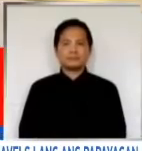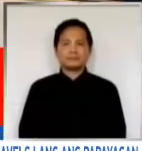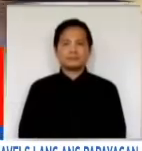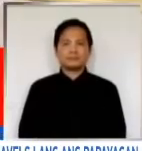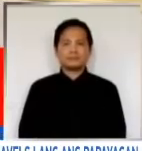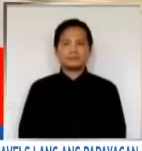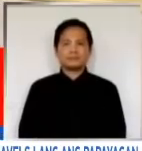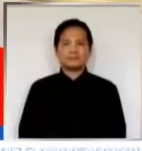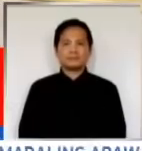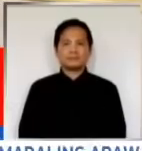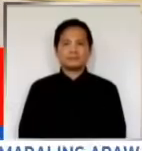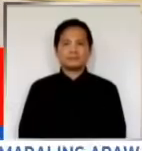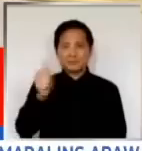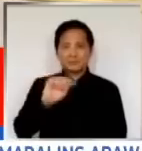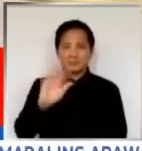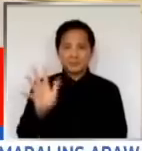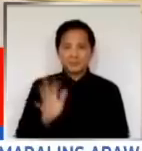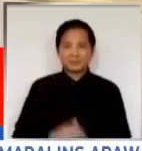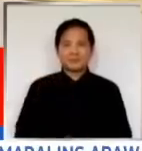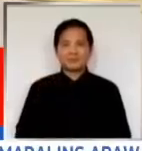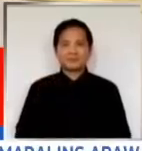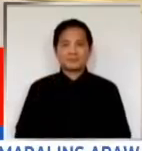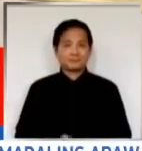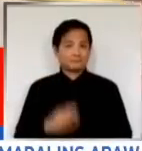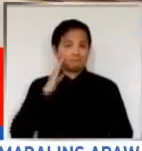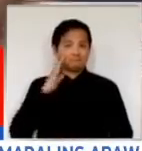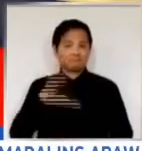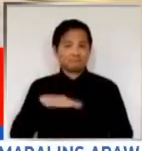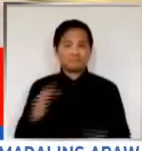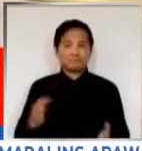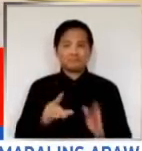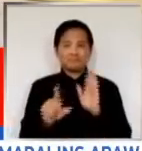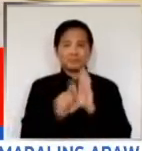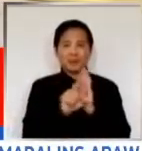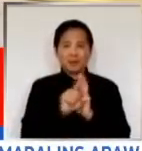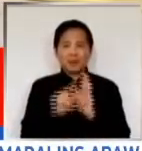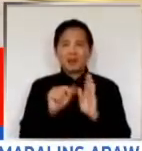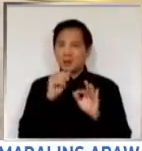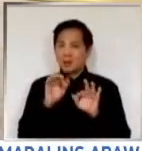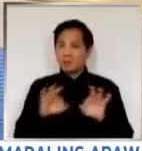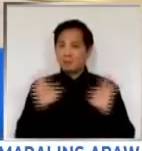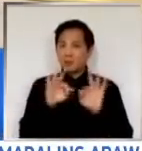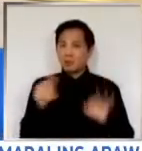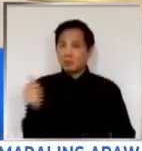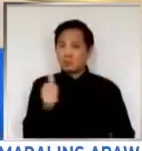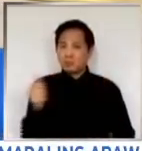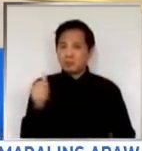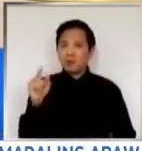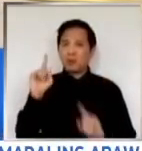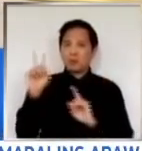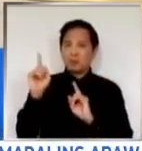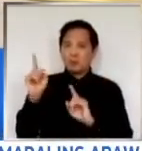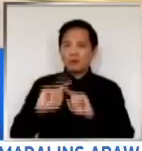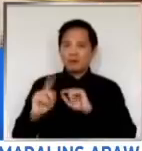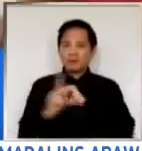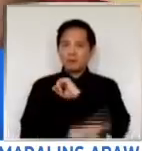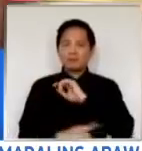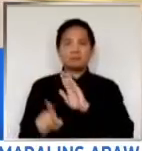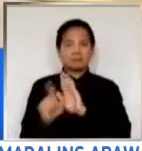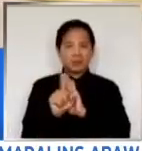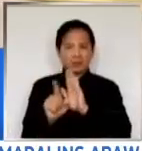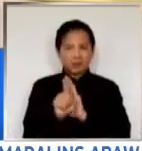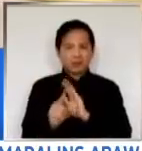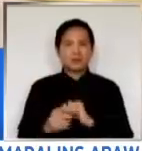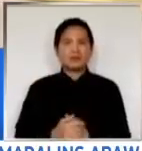Good morning. Dahil sa pagbabawal sa non-essential travel at pag-uwi sa probinsya para sa mga taga-Metro Manila at Karatig probinsya na sakop